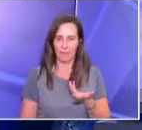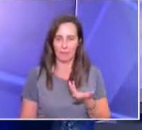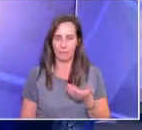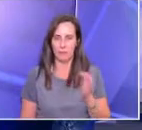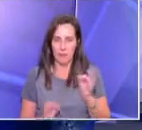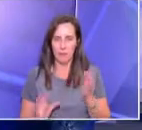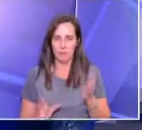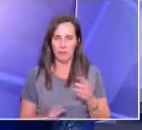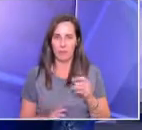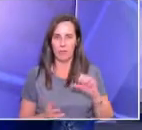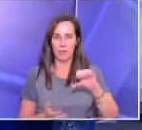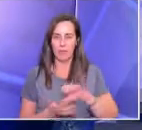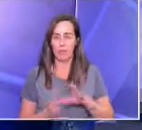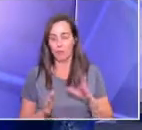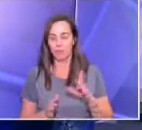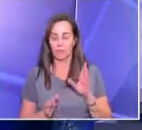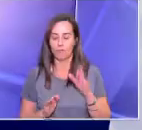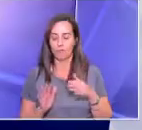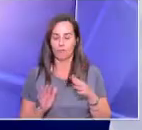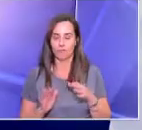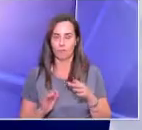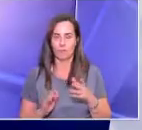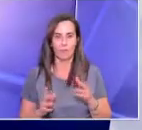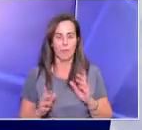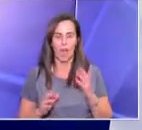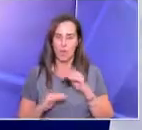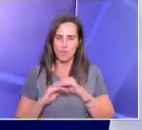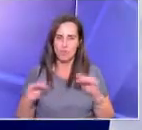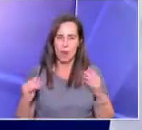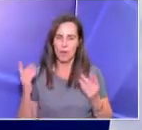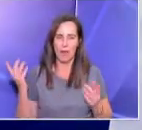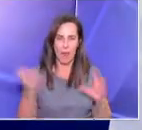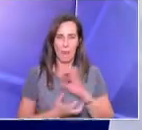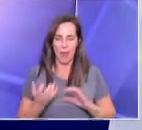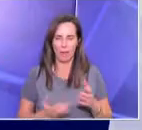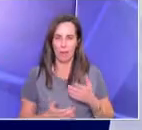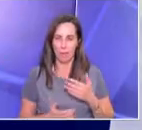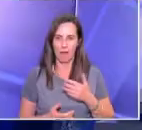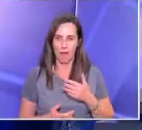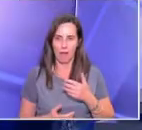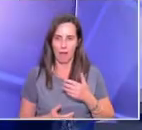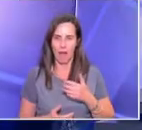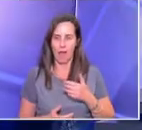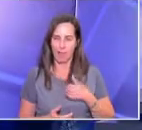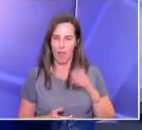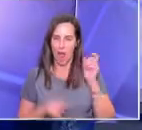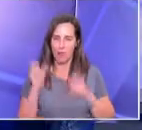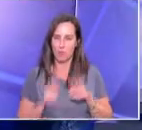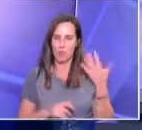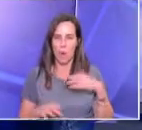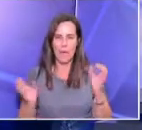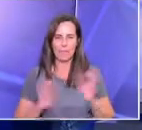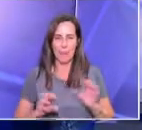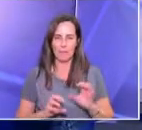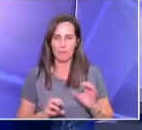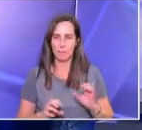יוצא דופן, עיר די מנומנמת לרוב, התפוצצה בקמפיין הזה. אני עברתי דרך כדי לשמוע, ואנשים היו